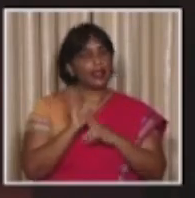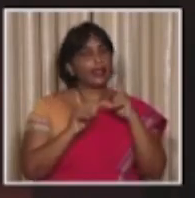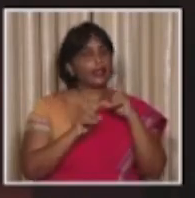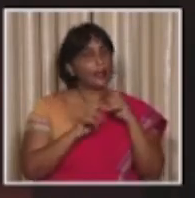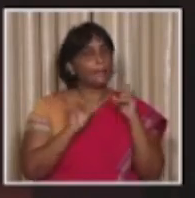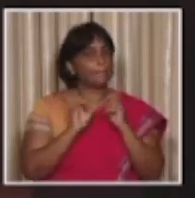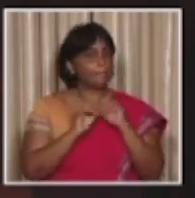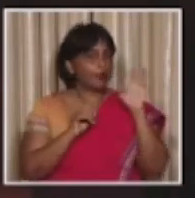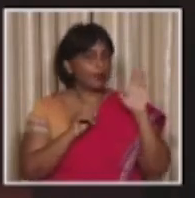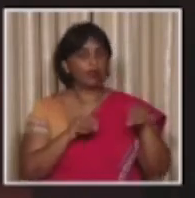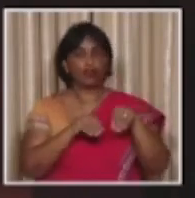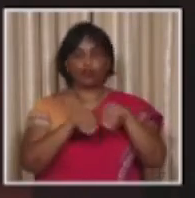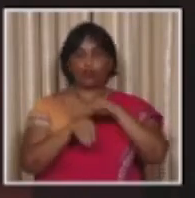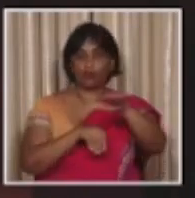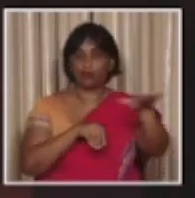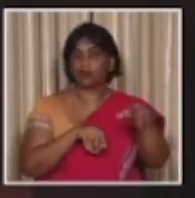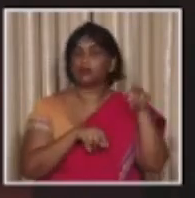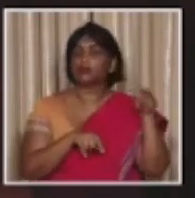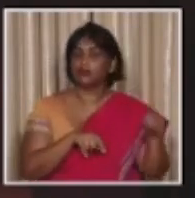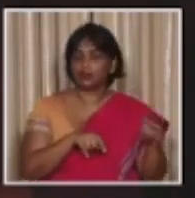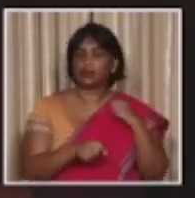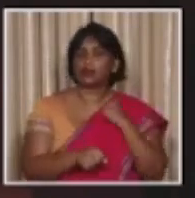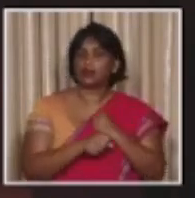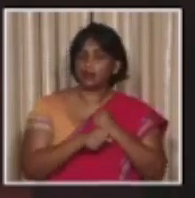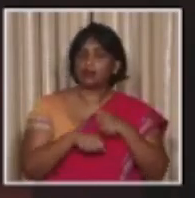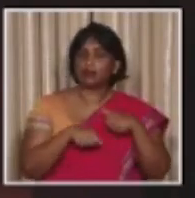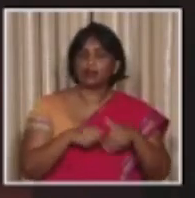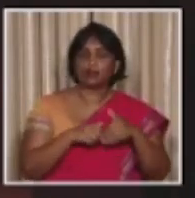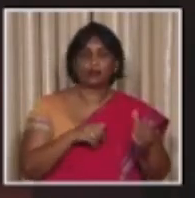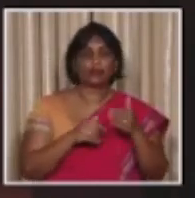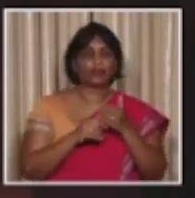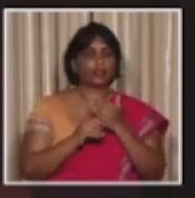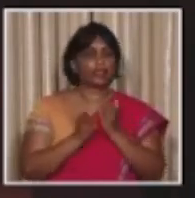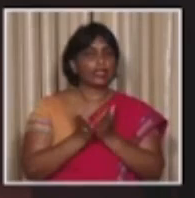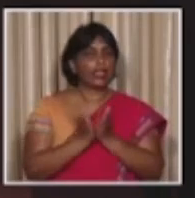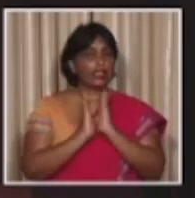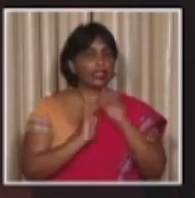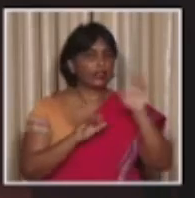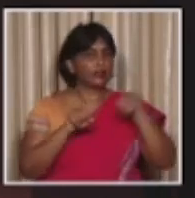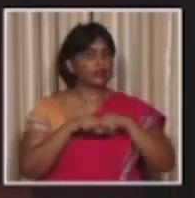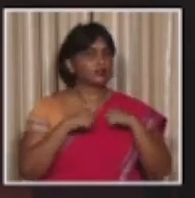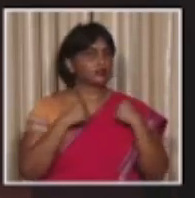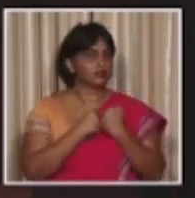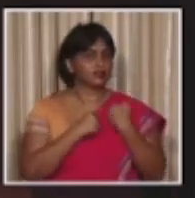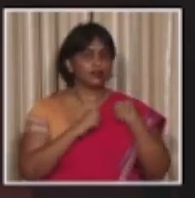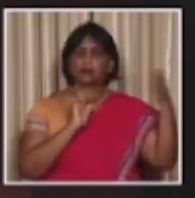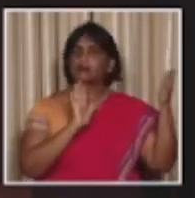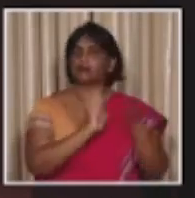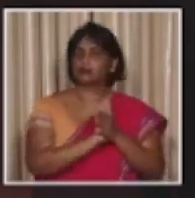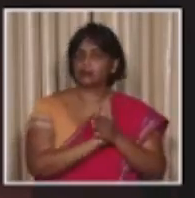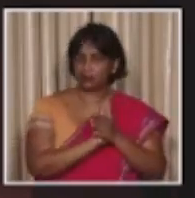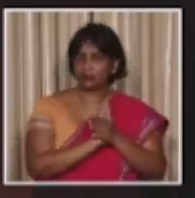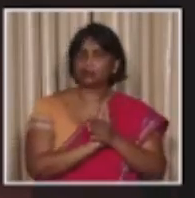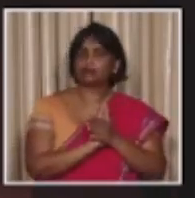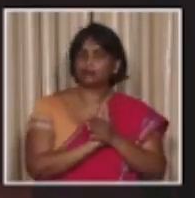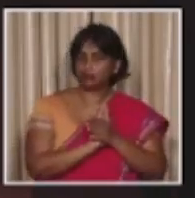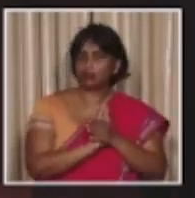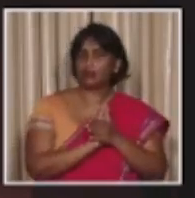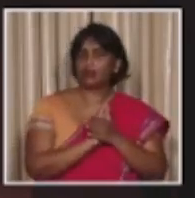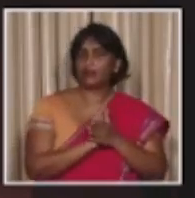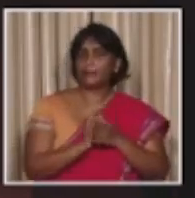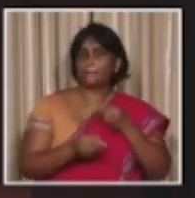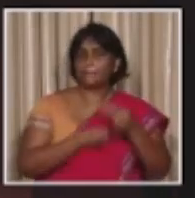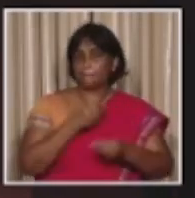අයත් ගොවිපළවල් රජයේ මේ වන විට ඉන්දියානු අමුල් සමාගම සමග ඒකාබද්ධ